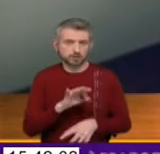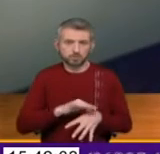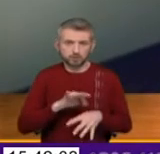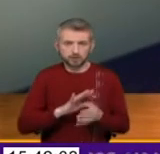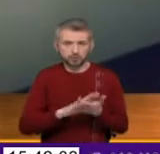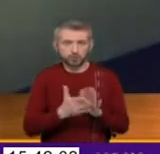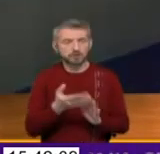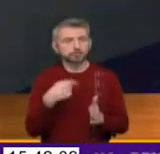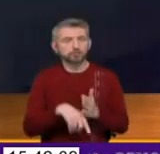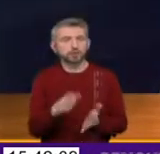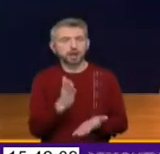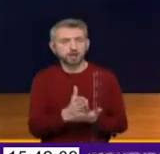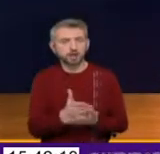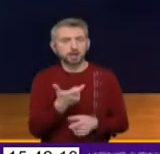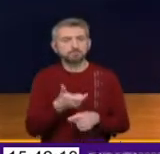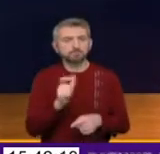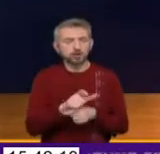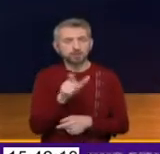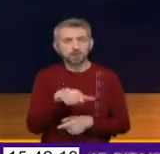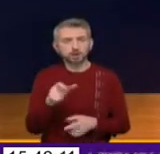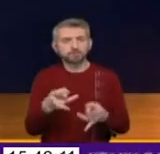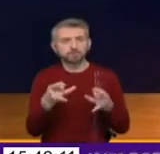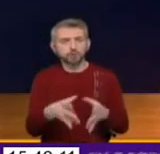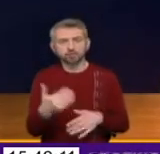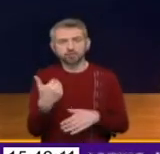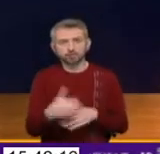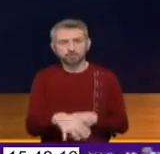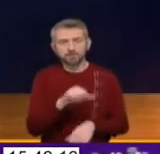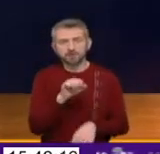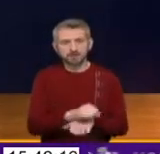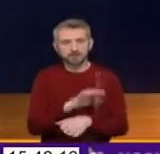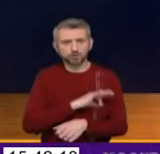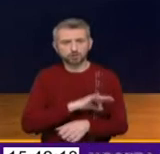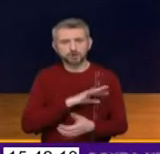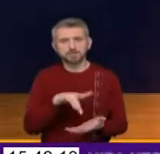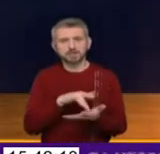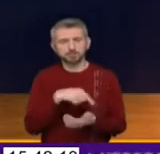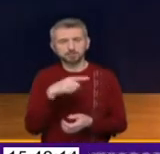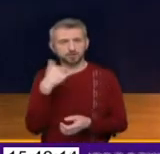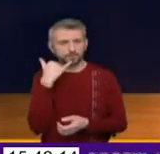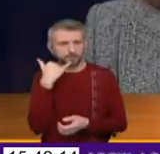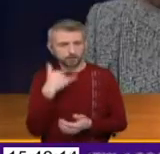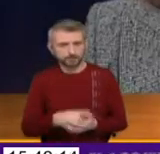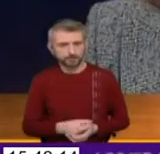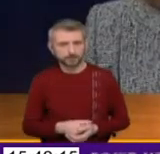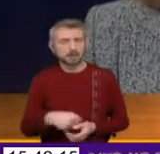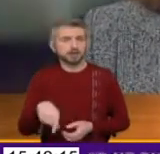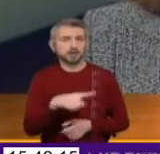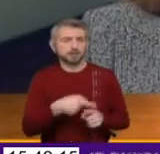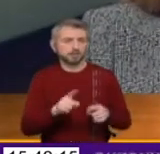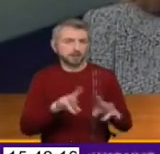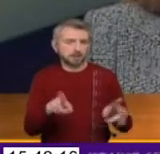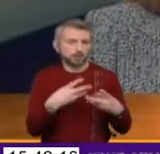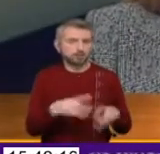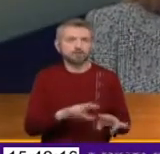ситуація. В чому вона полягає? Більшість мешканців просто вже припинила користуватися міськими номерами. Їм це не потрібно.